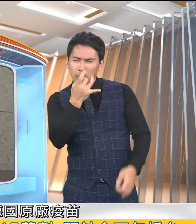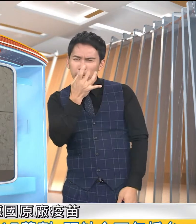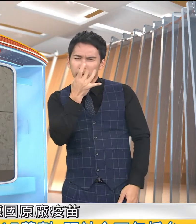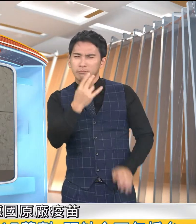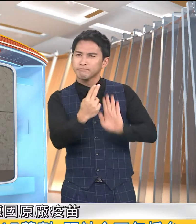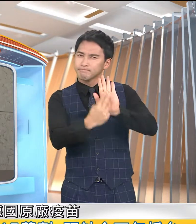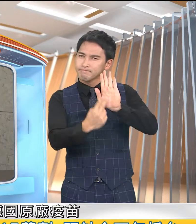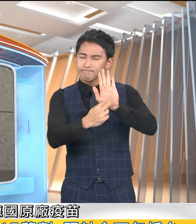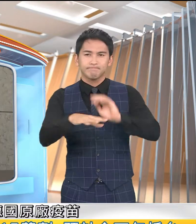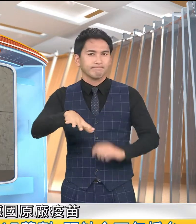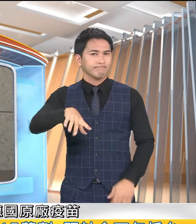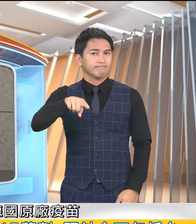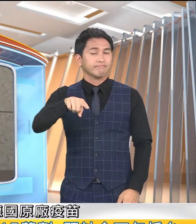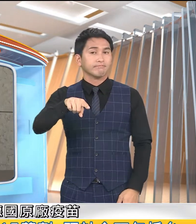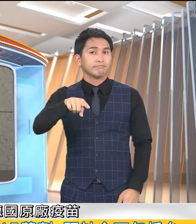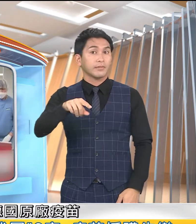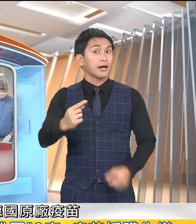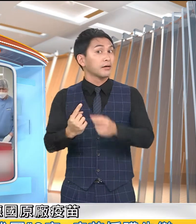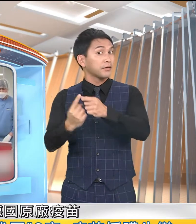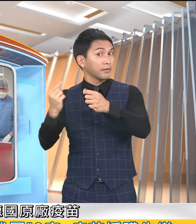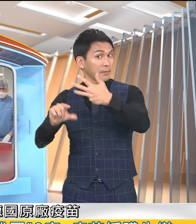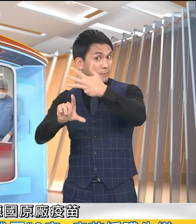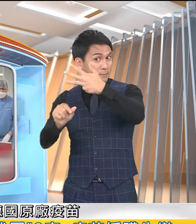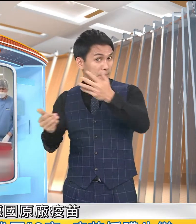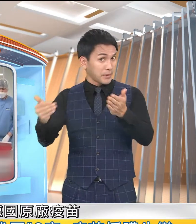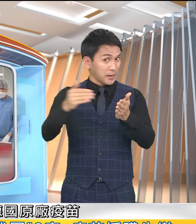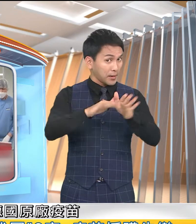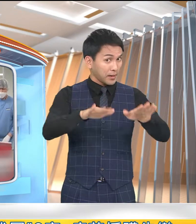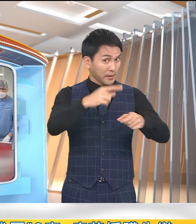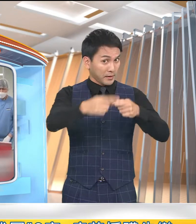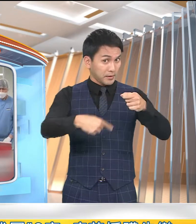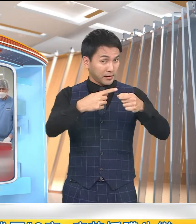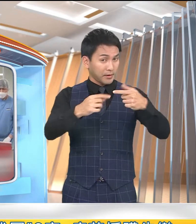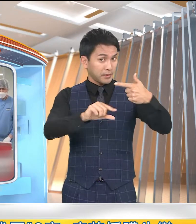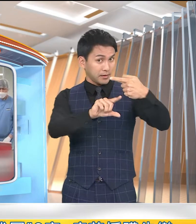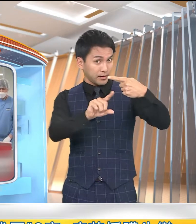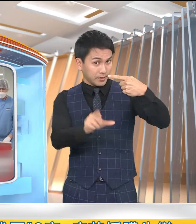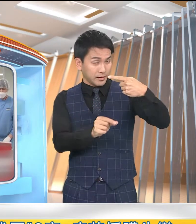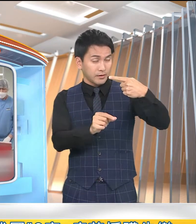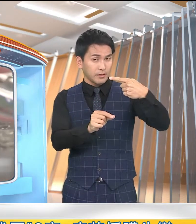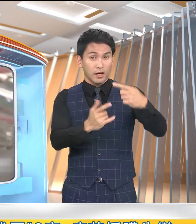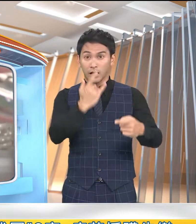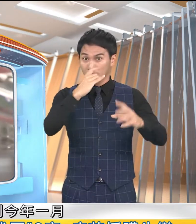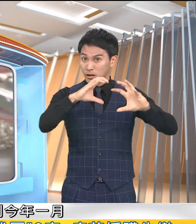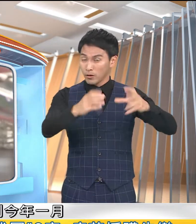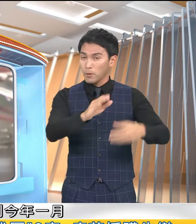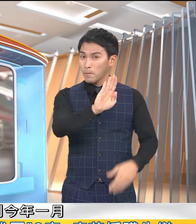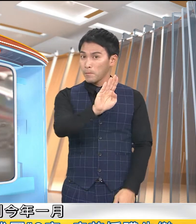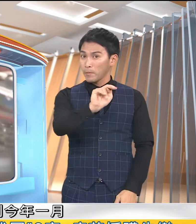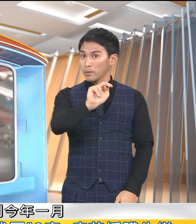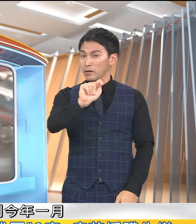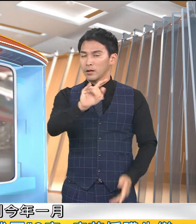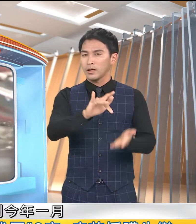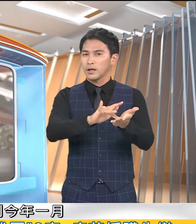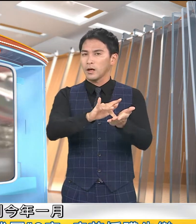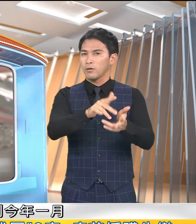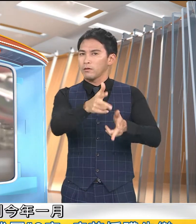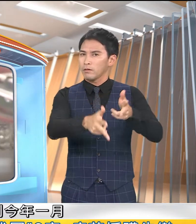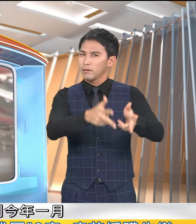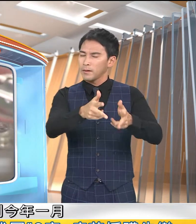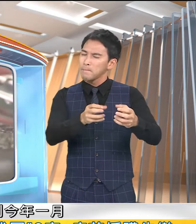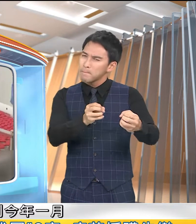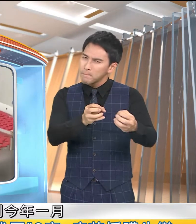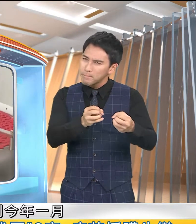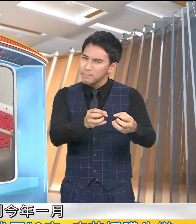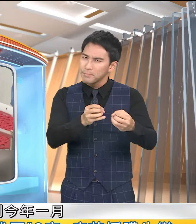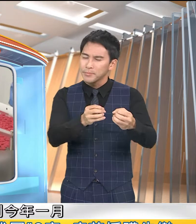了台湾与辉瑞 BNT 德国原厂疫苗谈判的转折。他说，从